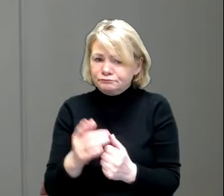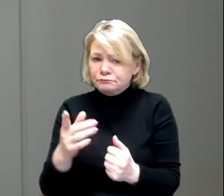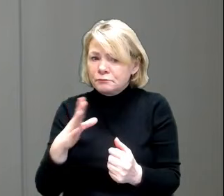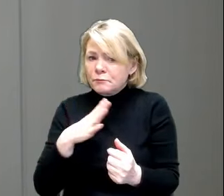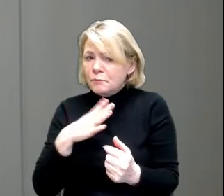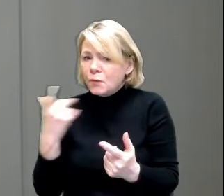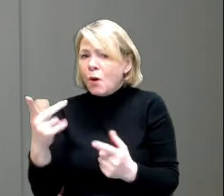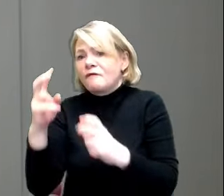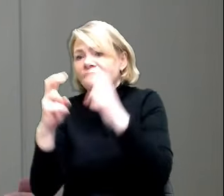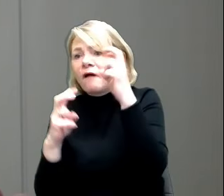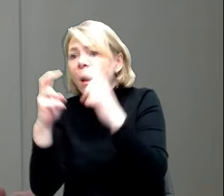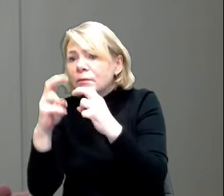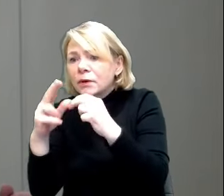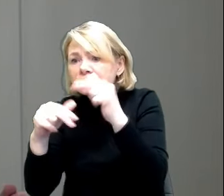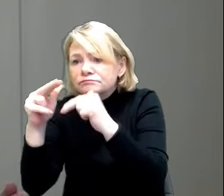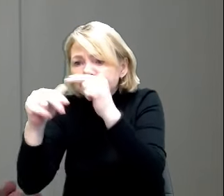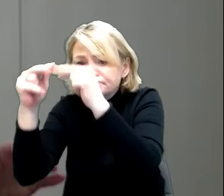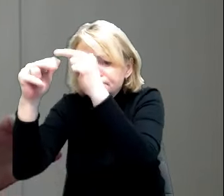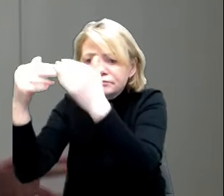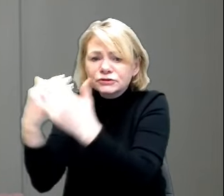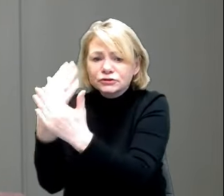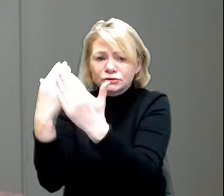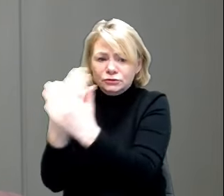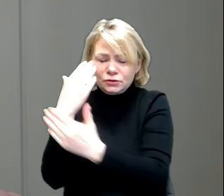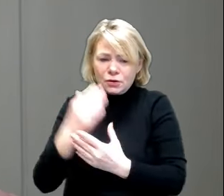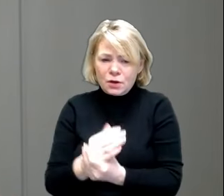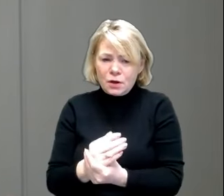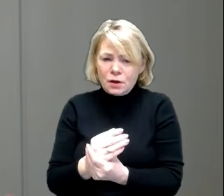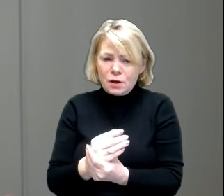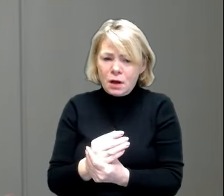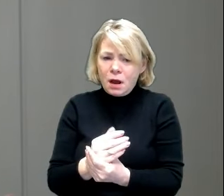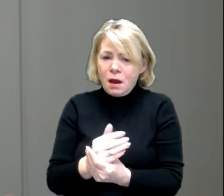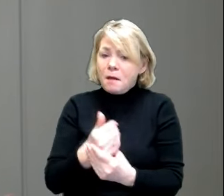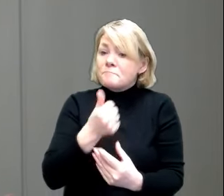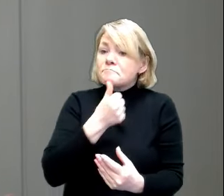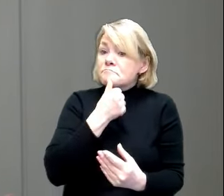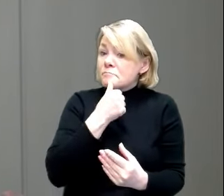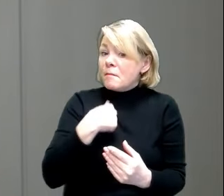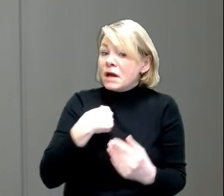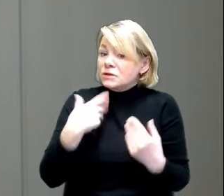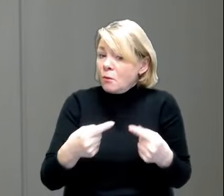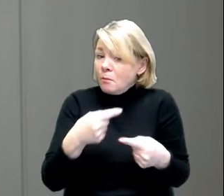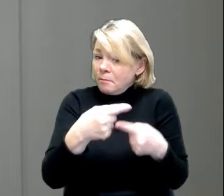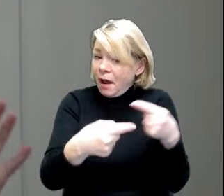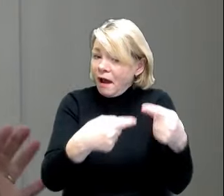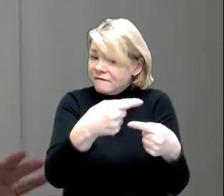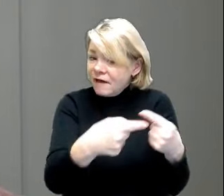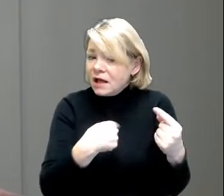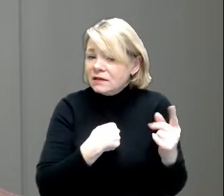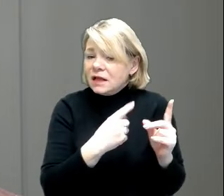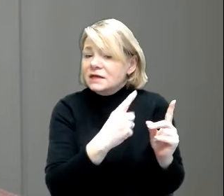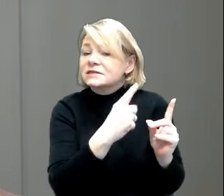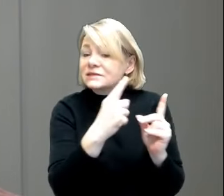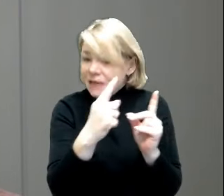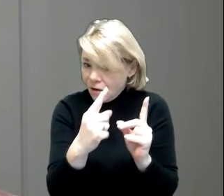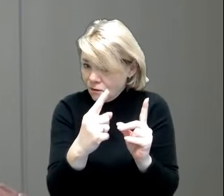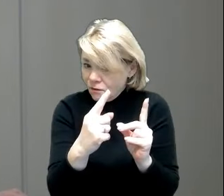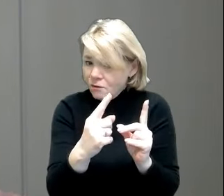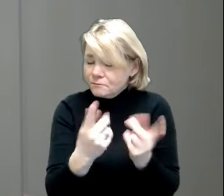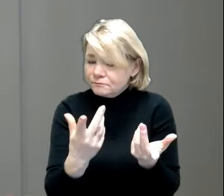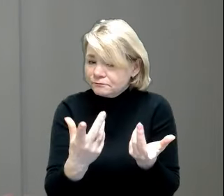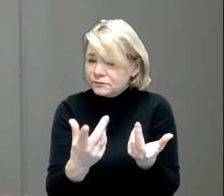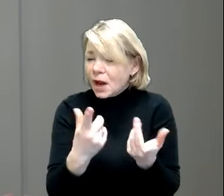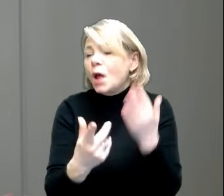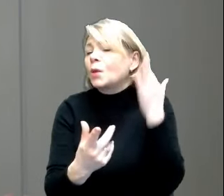atstatykime pagal juos jeigu mes jau gerbiame tą paveldą tai čia čia yra viena nuomonė reiškia o mes